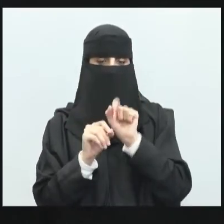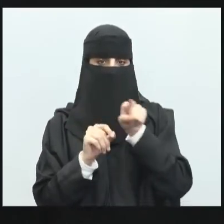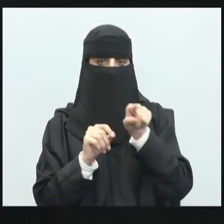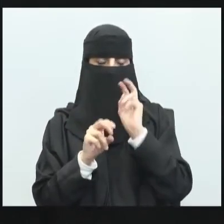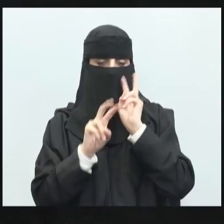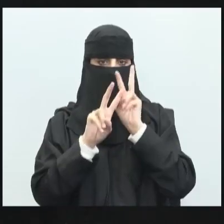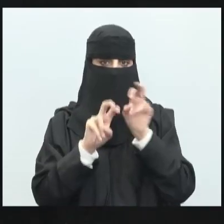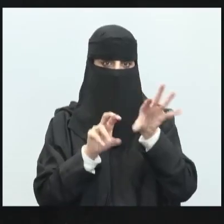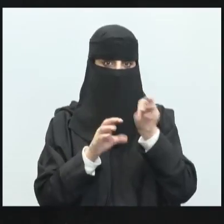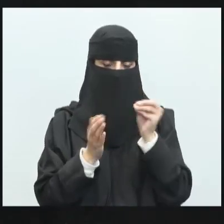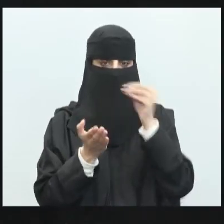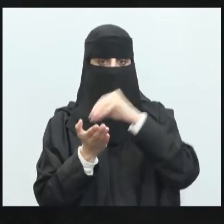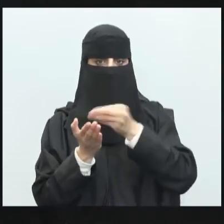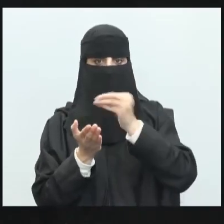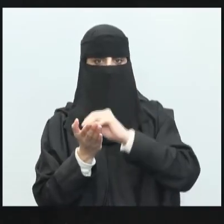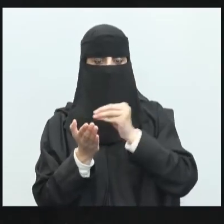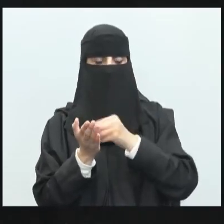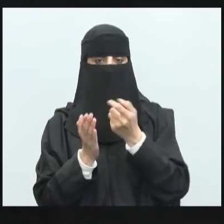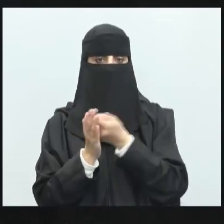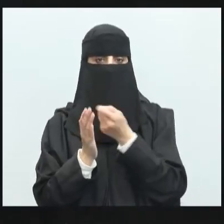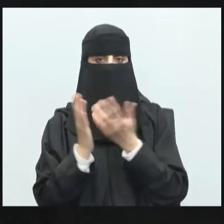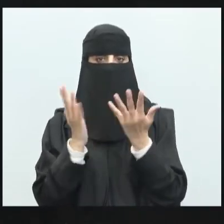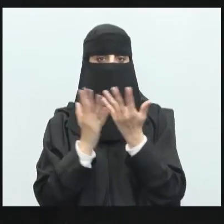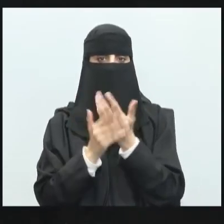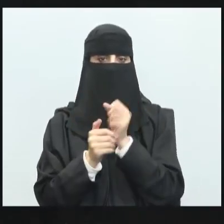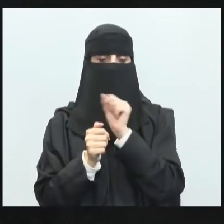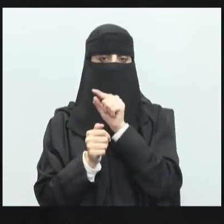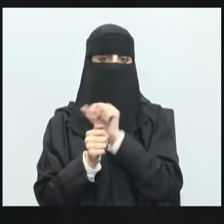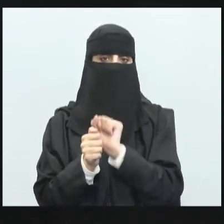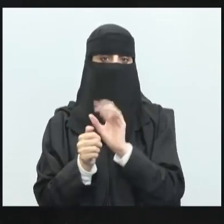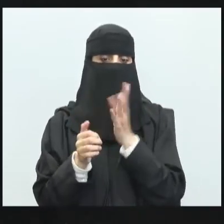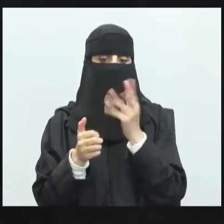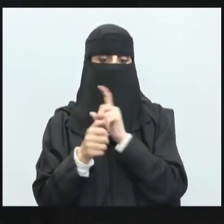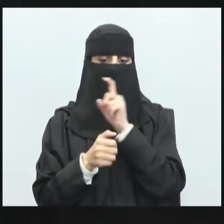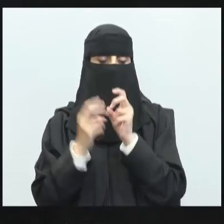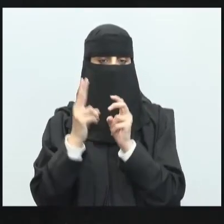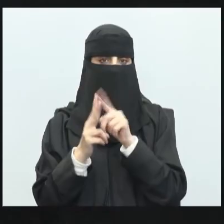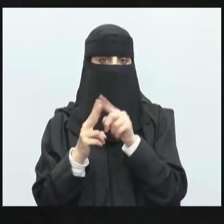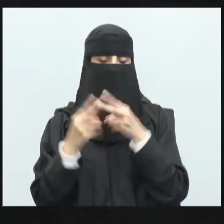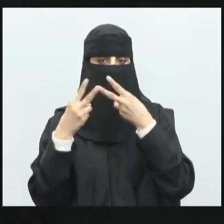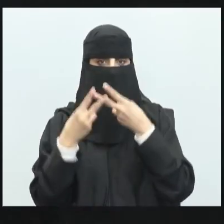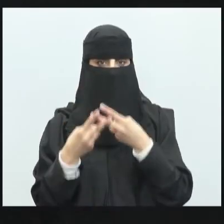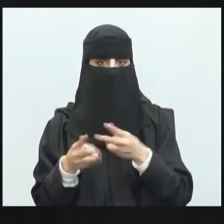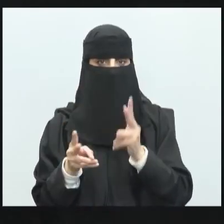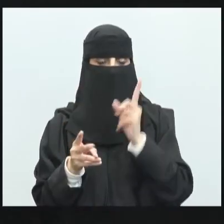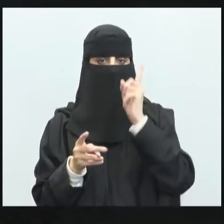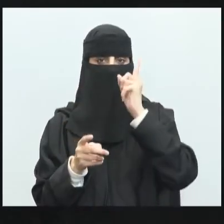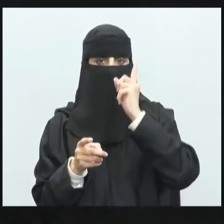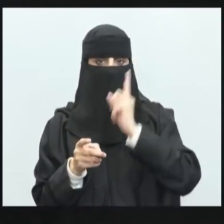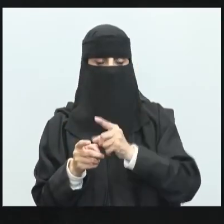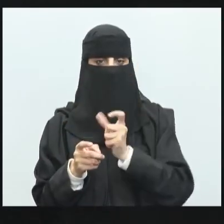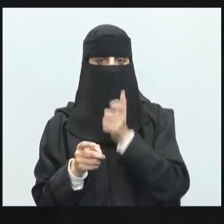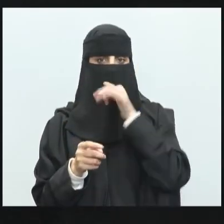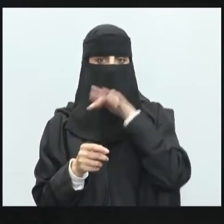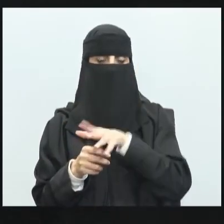ما يناسب هذه الليله التي كانت بدايه شعا منها